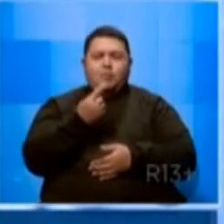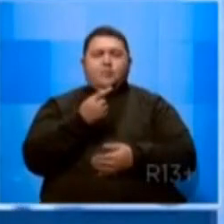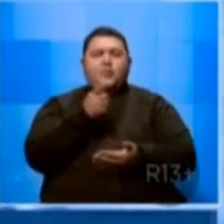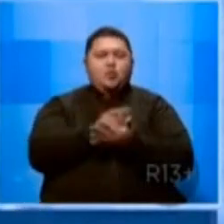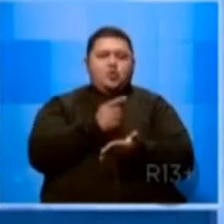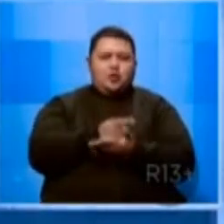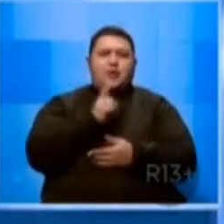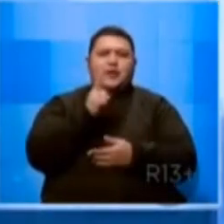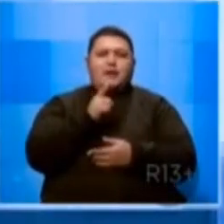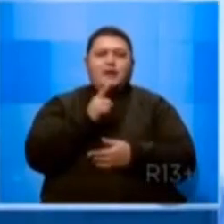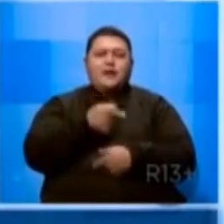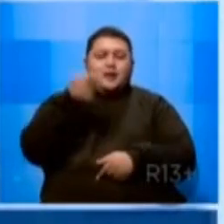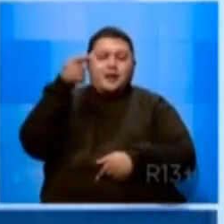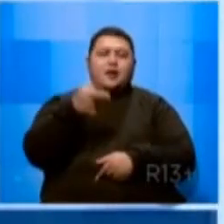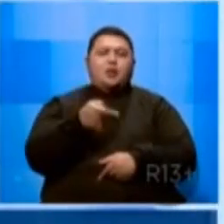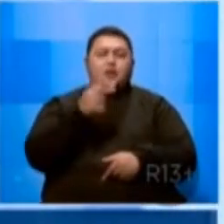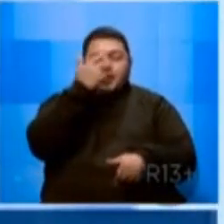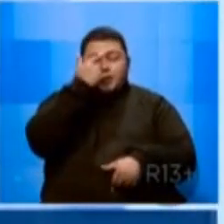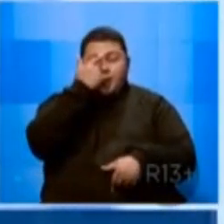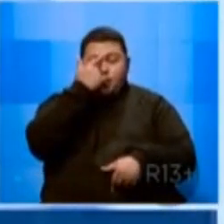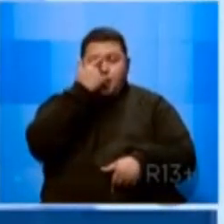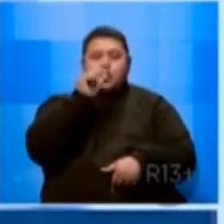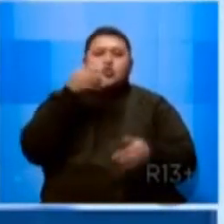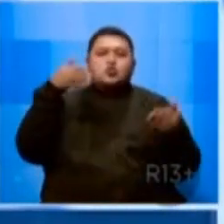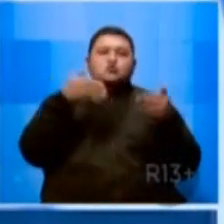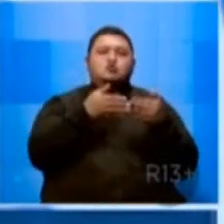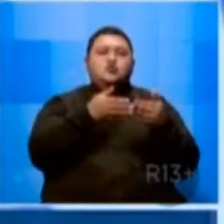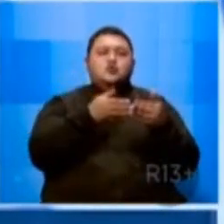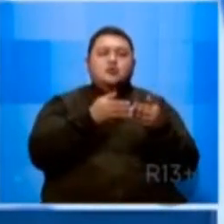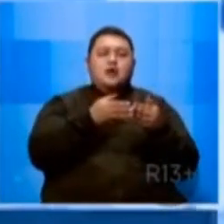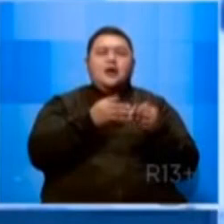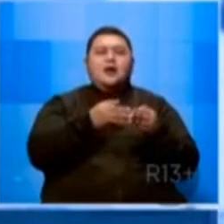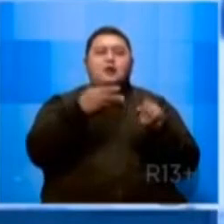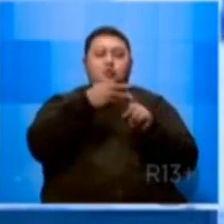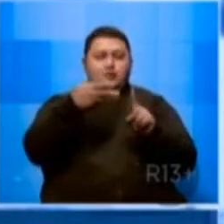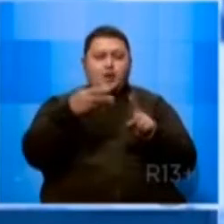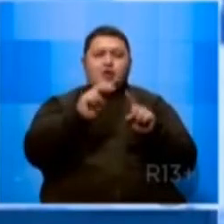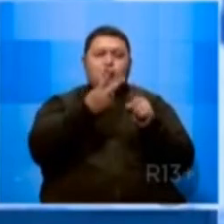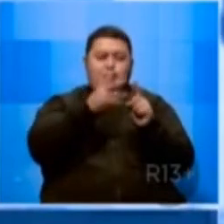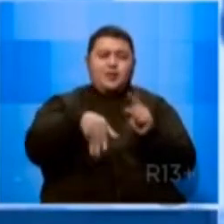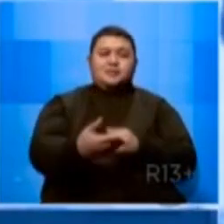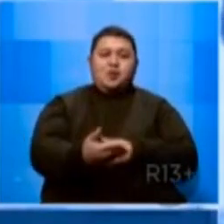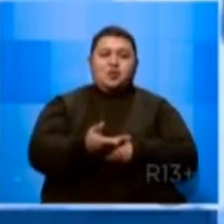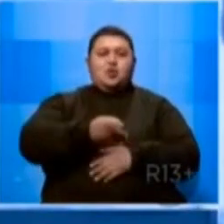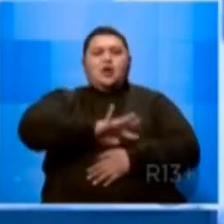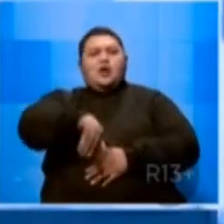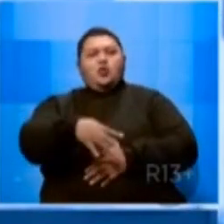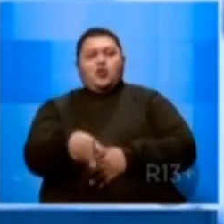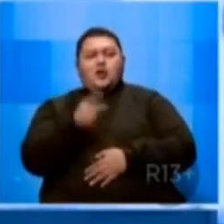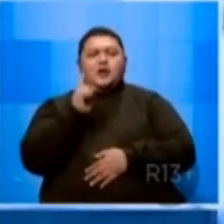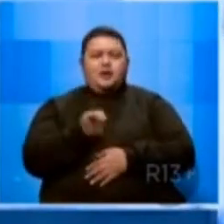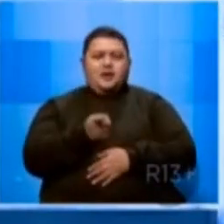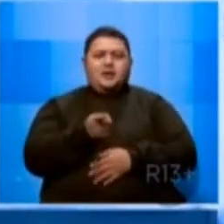para terdakwa khususnya waktu itu 12 tahun keluarga dari